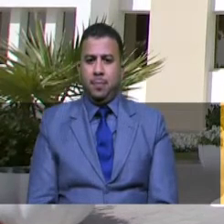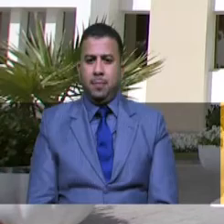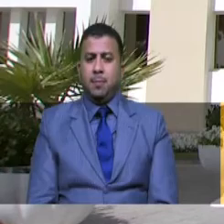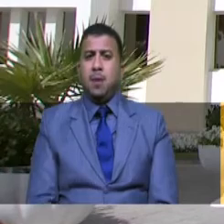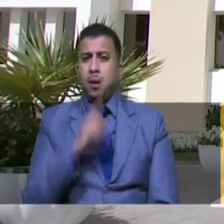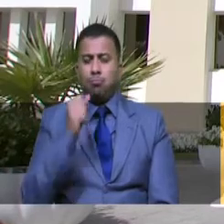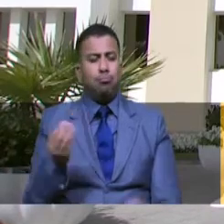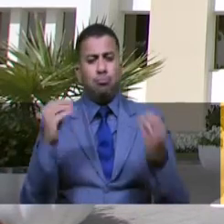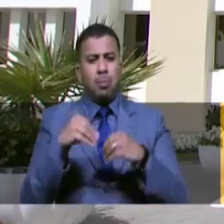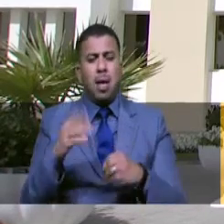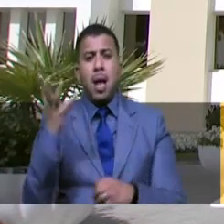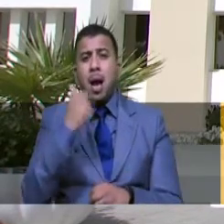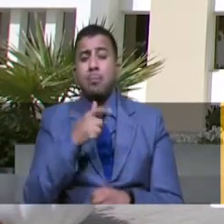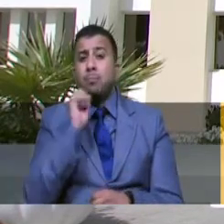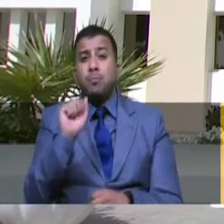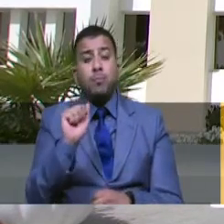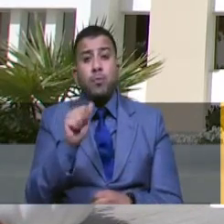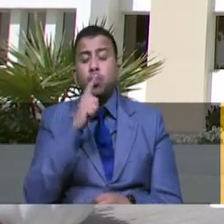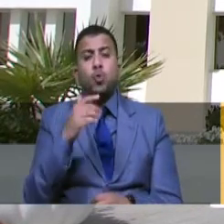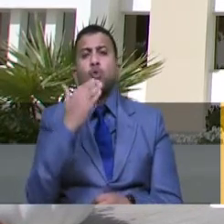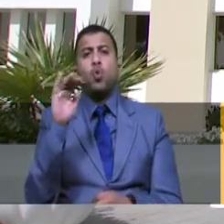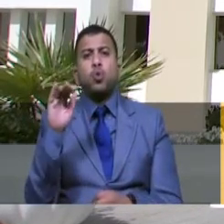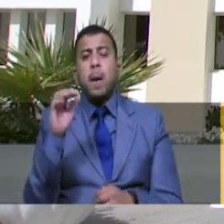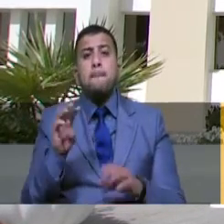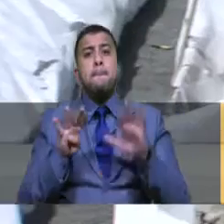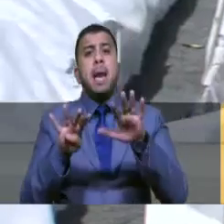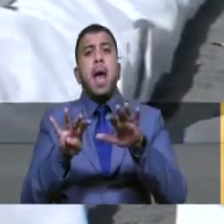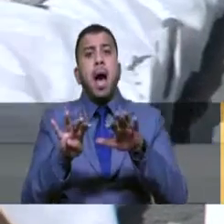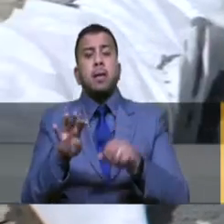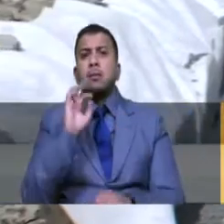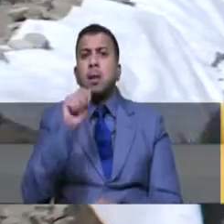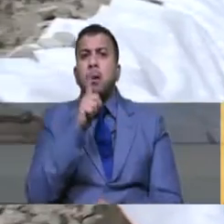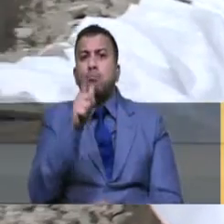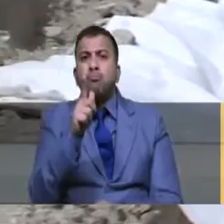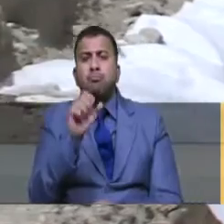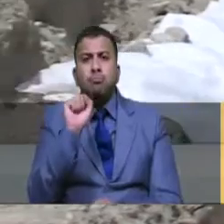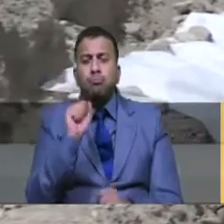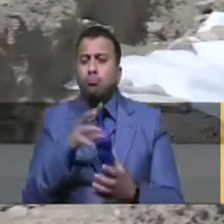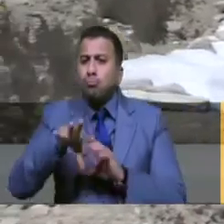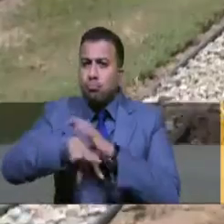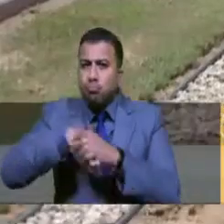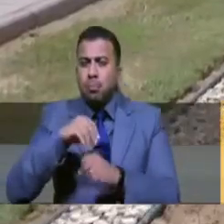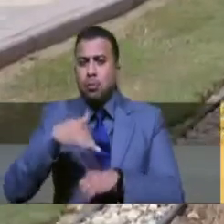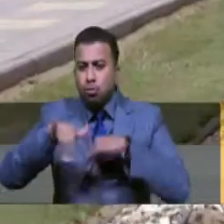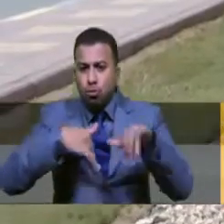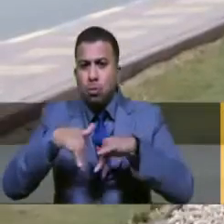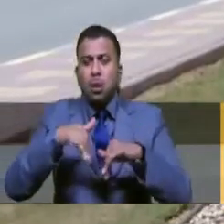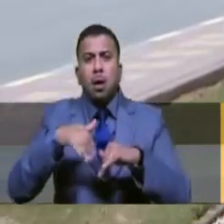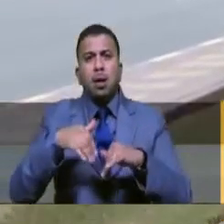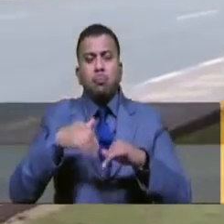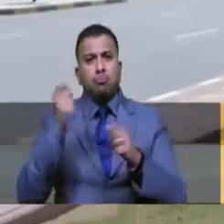ما يزيد عن نصف مليار درهم إماراتي تكلفة مشاريع البنية التحتية والزراعية والطرق